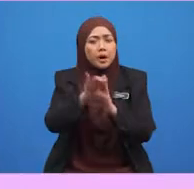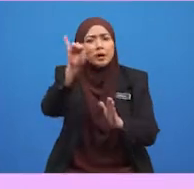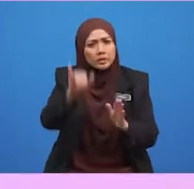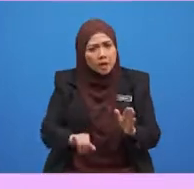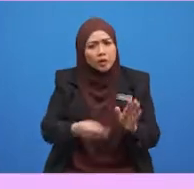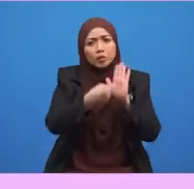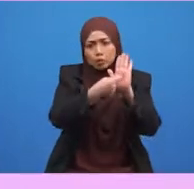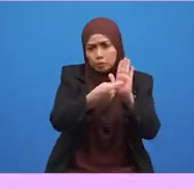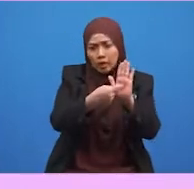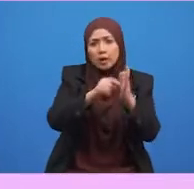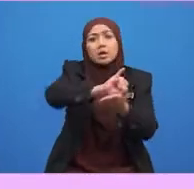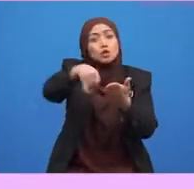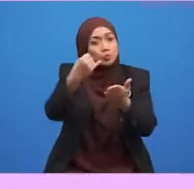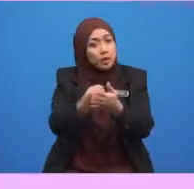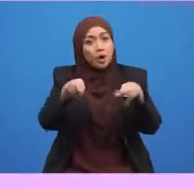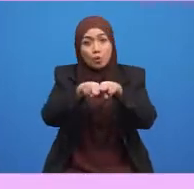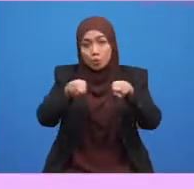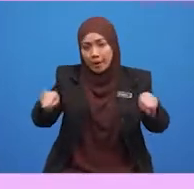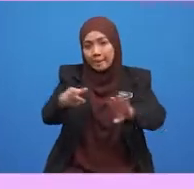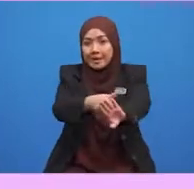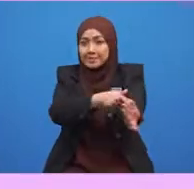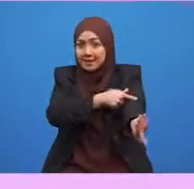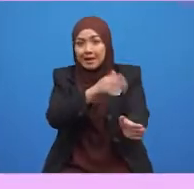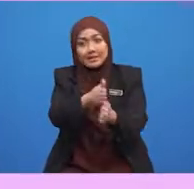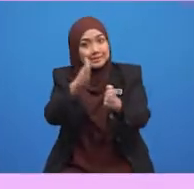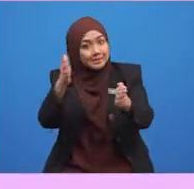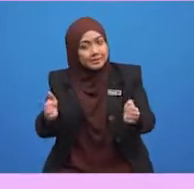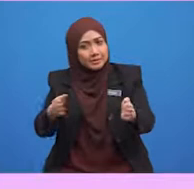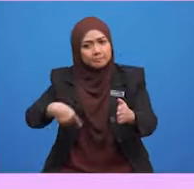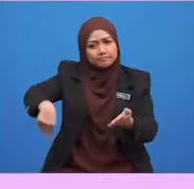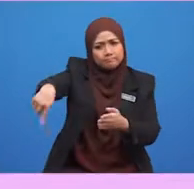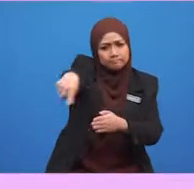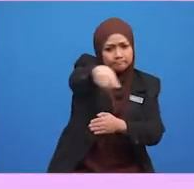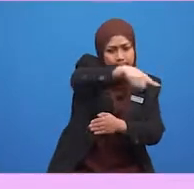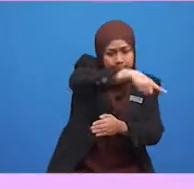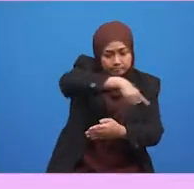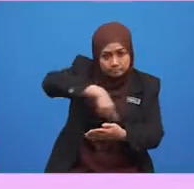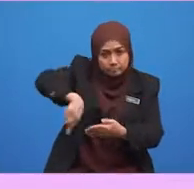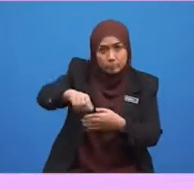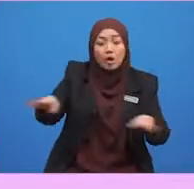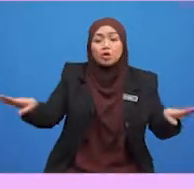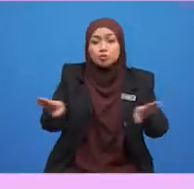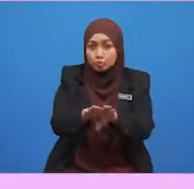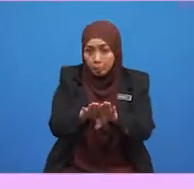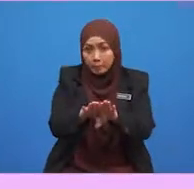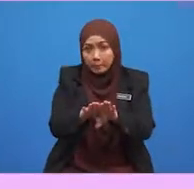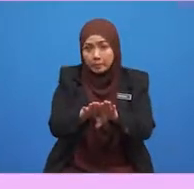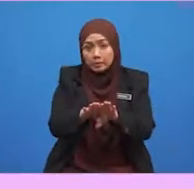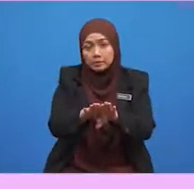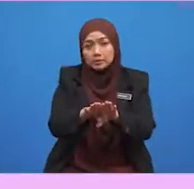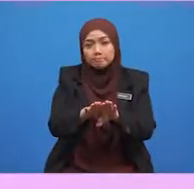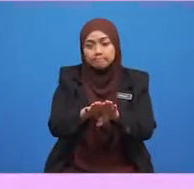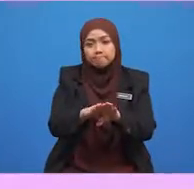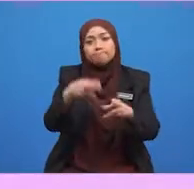jumlah ukuran panjang sisi yang mengelilingi suatu kawasan tertutup dikenali